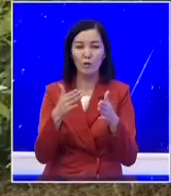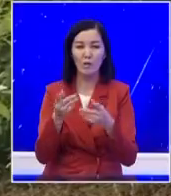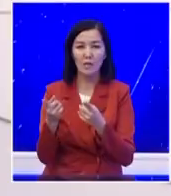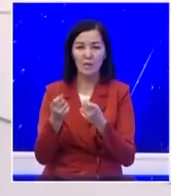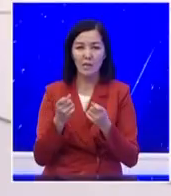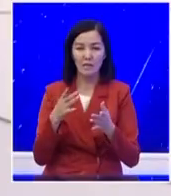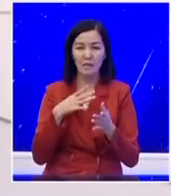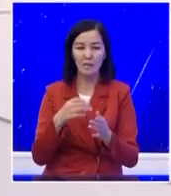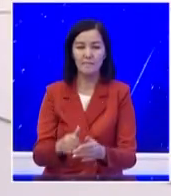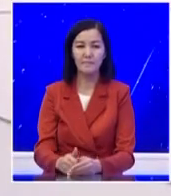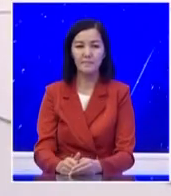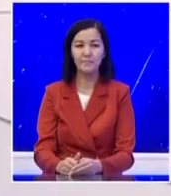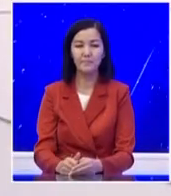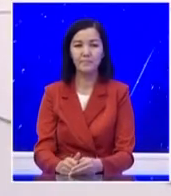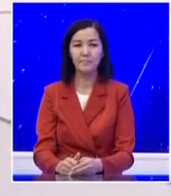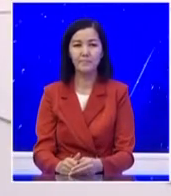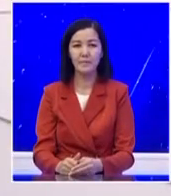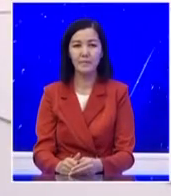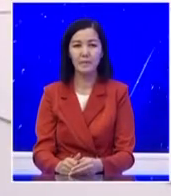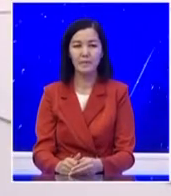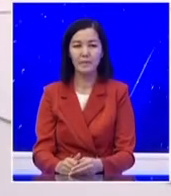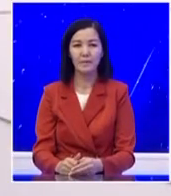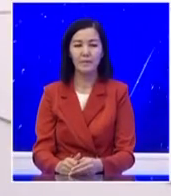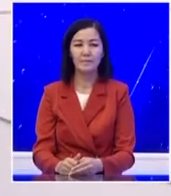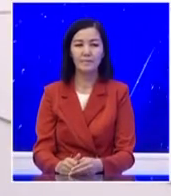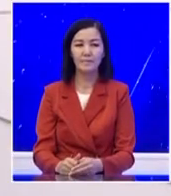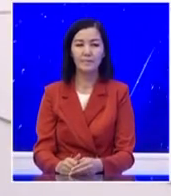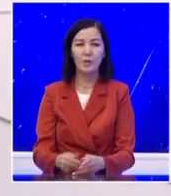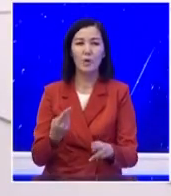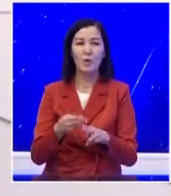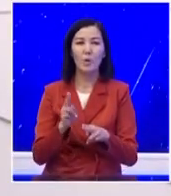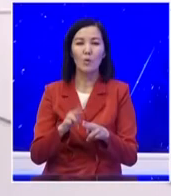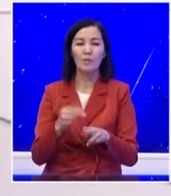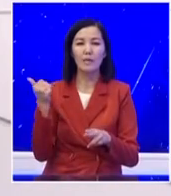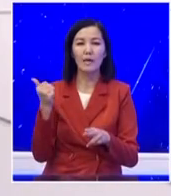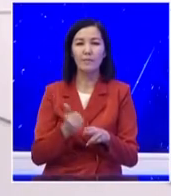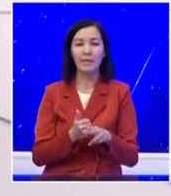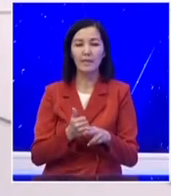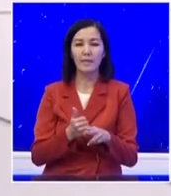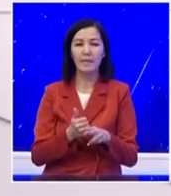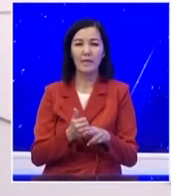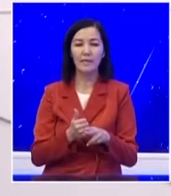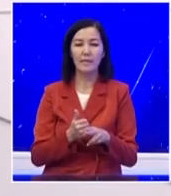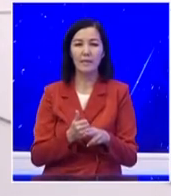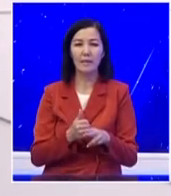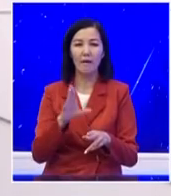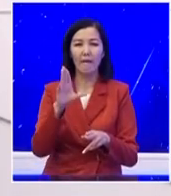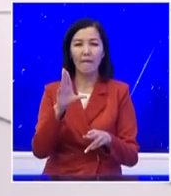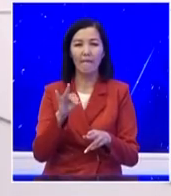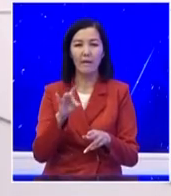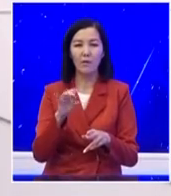жатыр. До конца текущей недели в розничную сеть поступит 7000. Осы аптаның соңына дейін бөлшек сауда желілеріне вирусқа